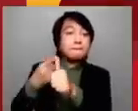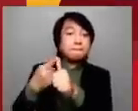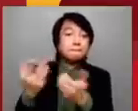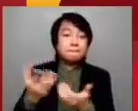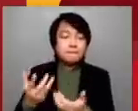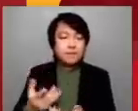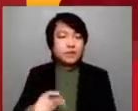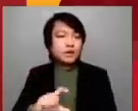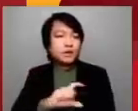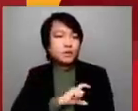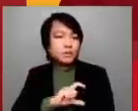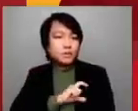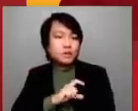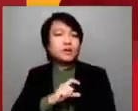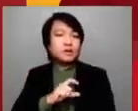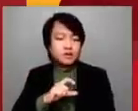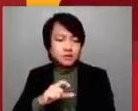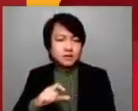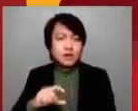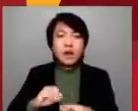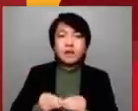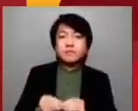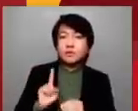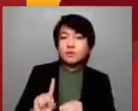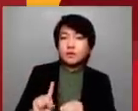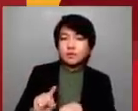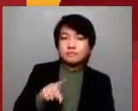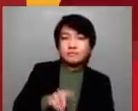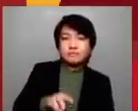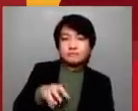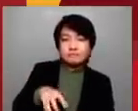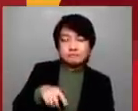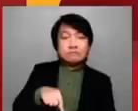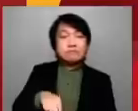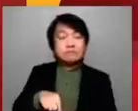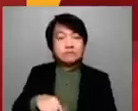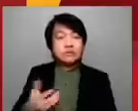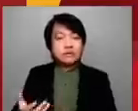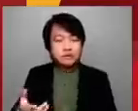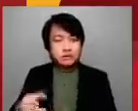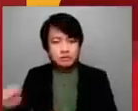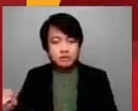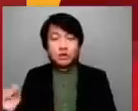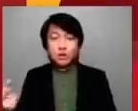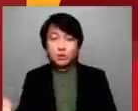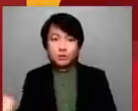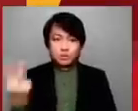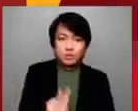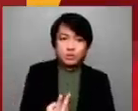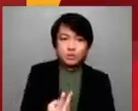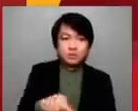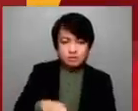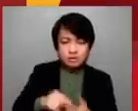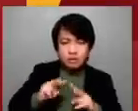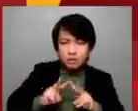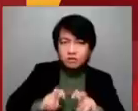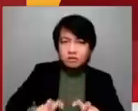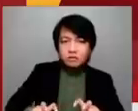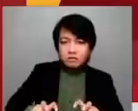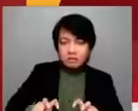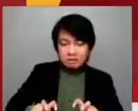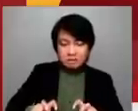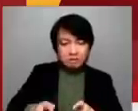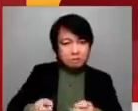4 pinapaharap ng pleb ang tatlong pulis ng traffic sector 4 na unang nag-imbestiga sa insidente Mas marami siguro